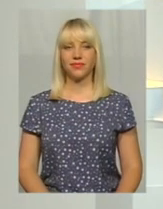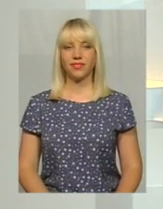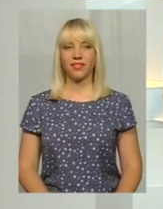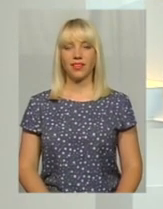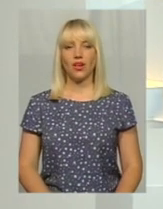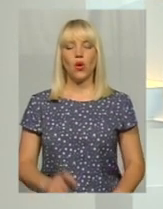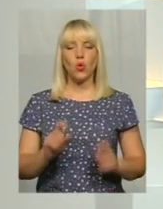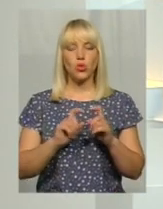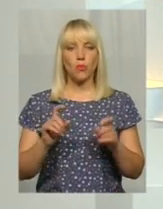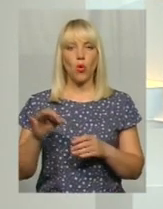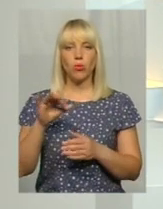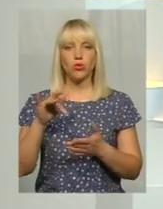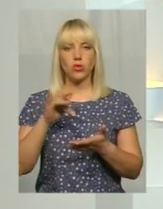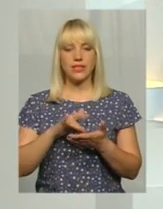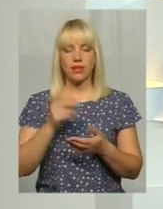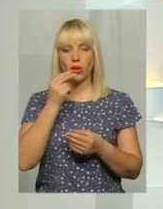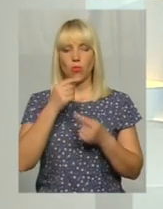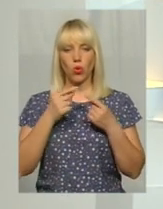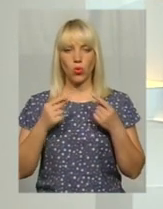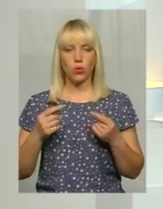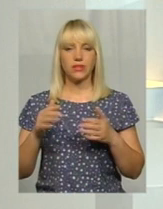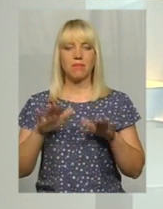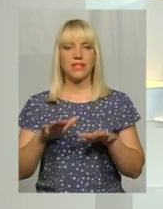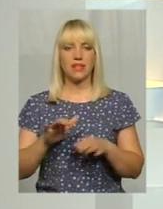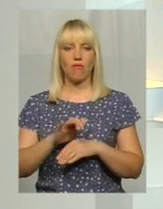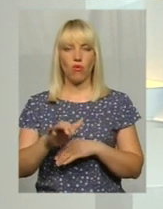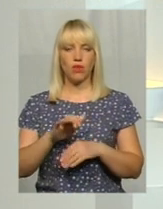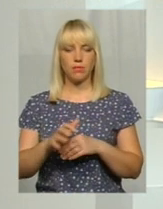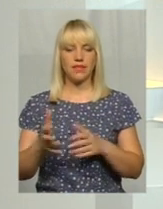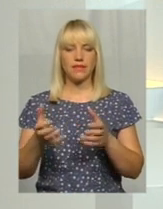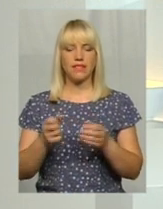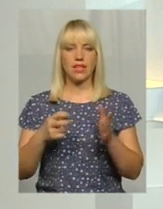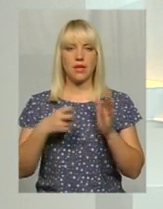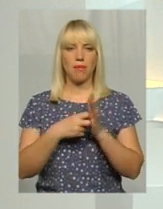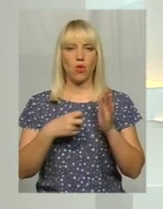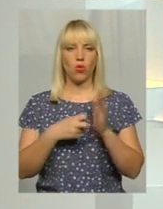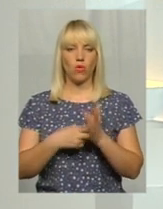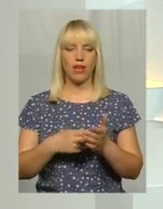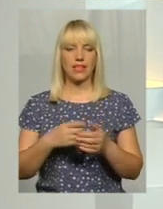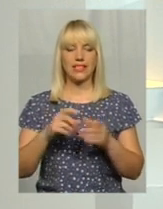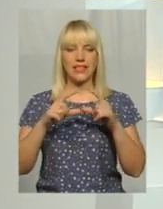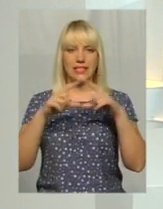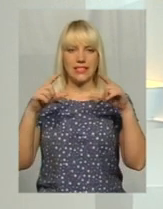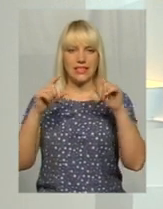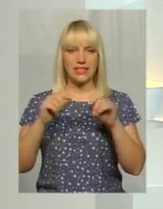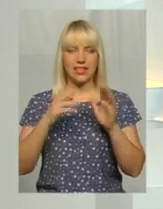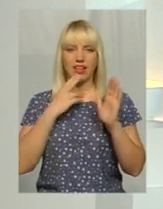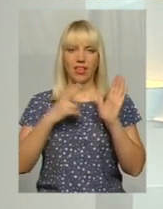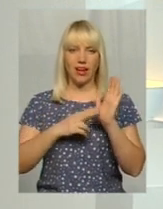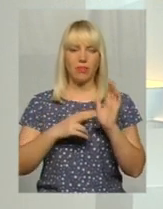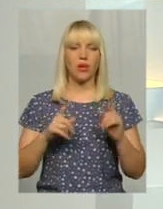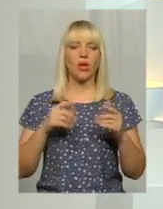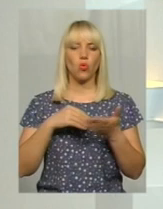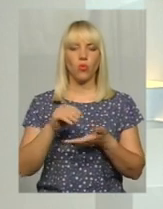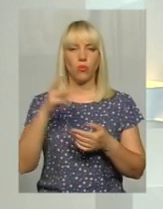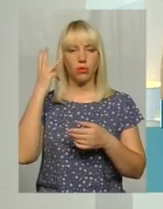У супермаркетах обласного центру продукти місцевого виробництва взялись маркувати стікерами «Купуй Хмельницьке». Для чого це і що